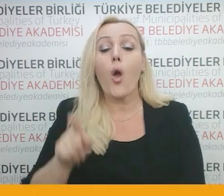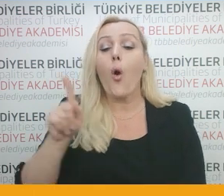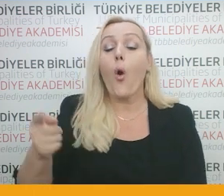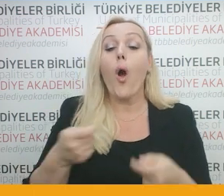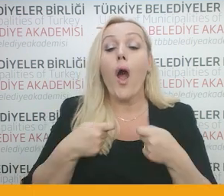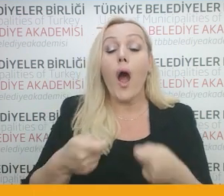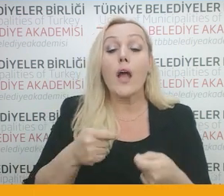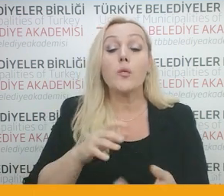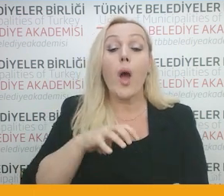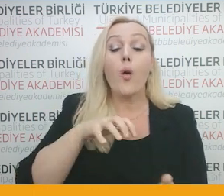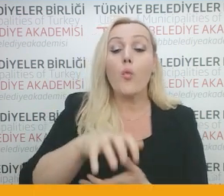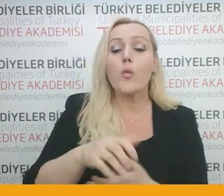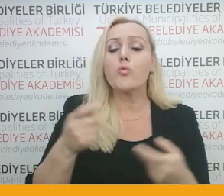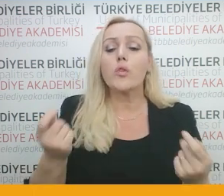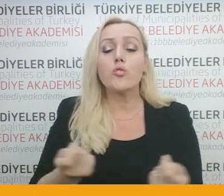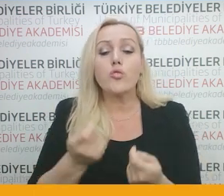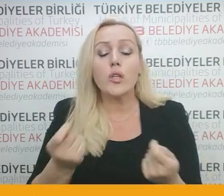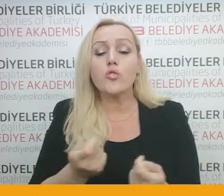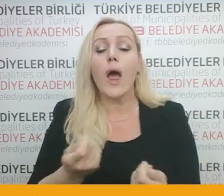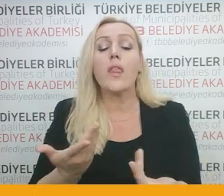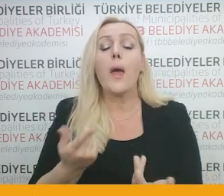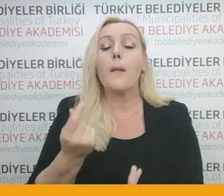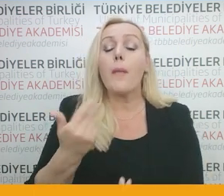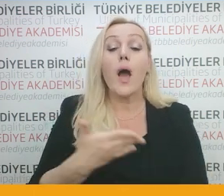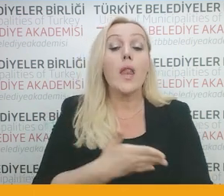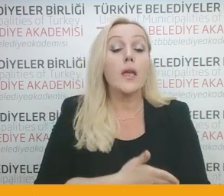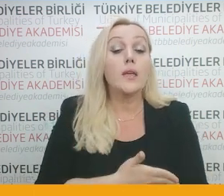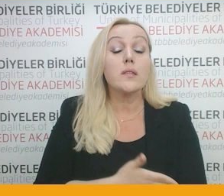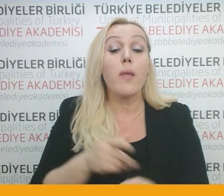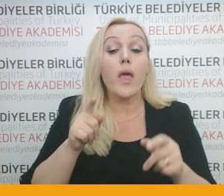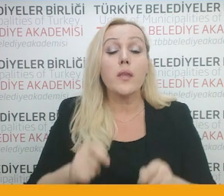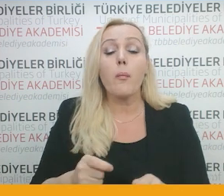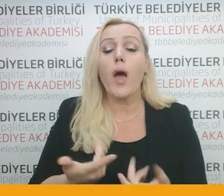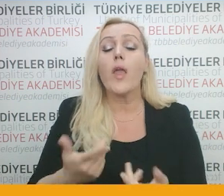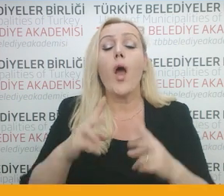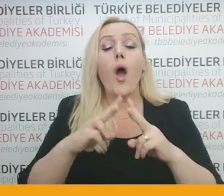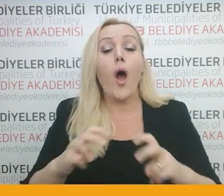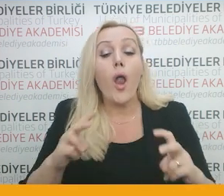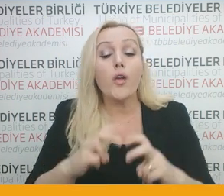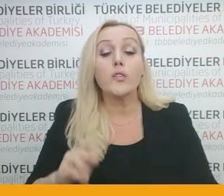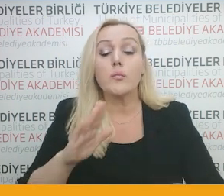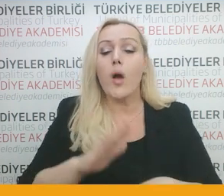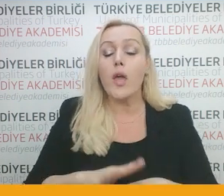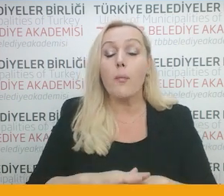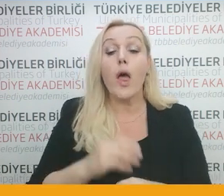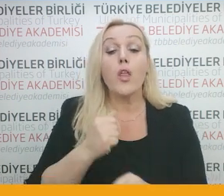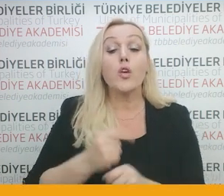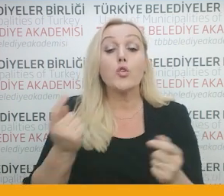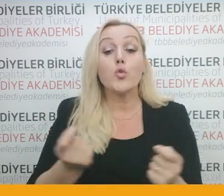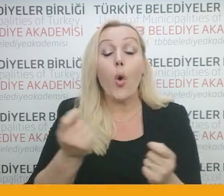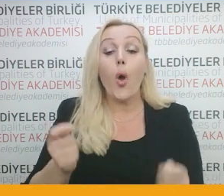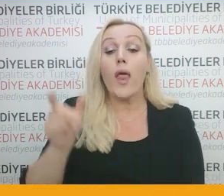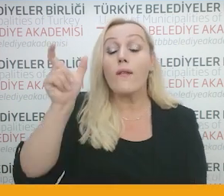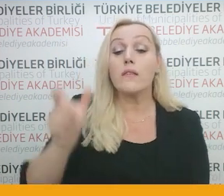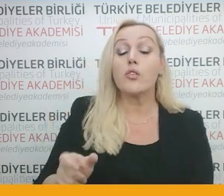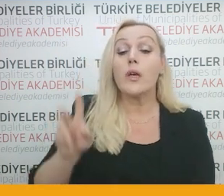harcama biriminde iş ve işlemi yapan, mal ve hizmeti teslim alan, piyasa fiyat araştırması yapan, bu işi yürüten gerçekleştirme görevlileri